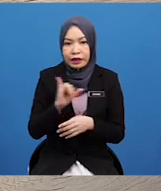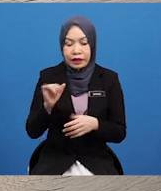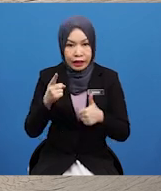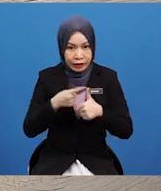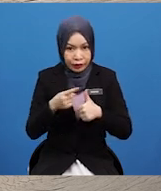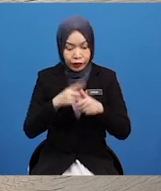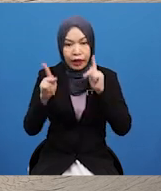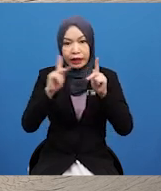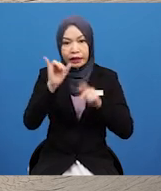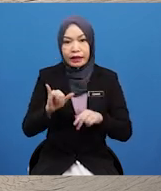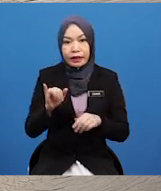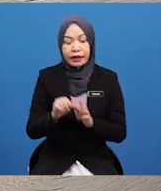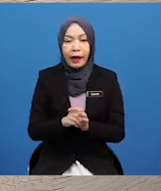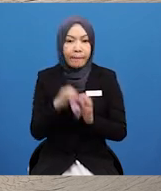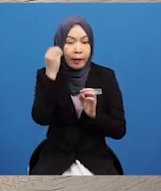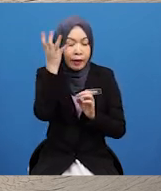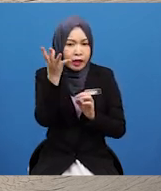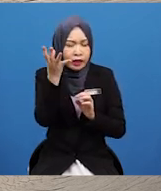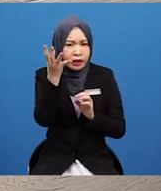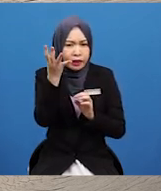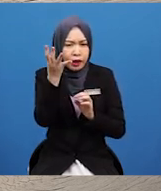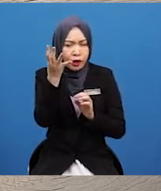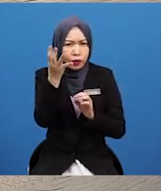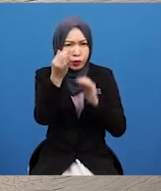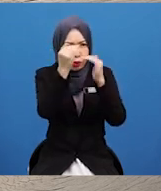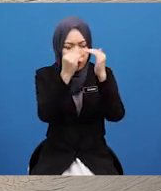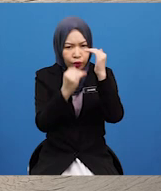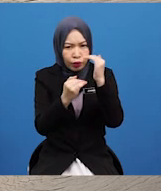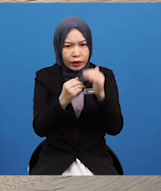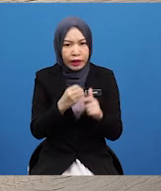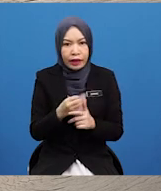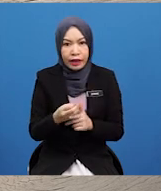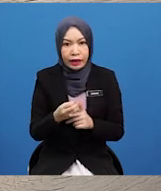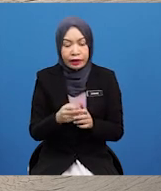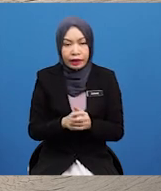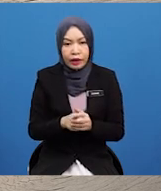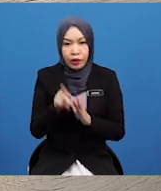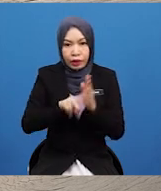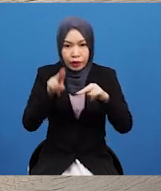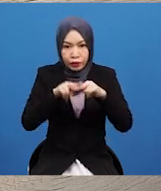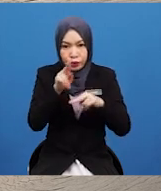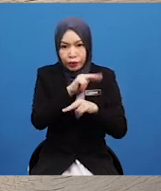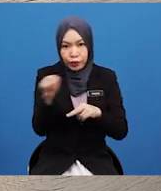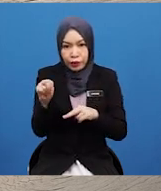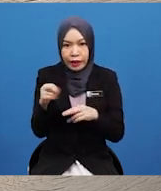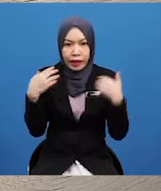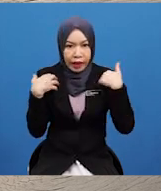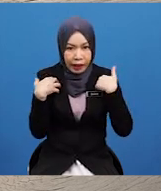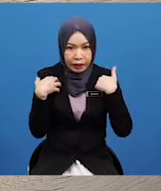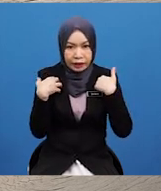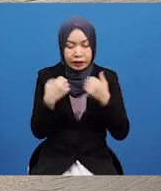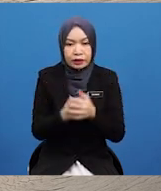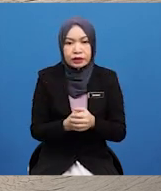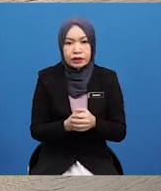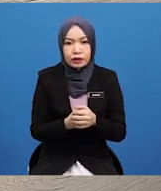yang menyatakan turutan atau giliran atau kedudukan. Kedua, terdiri daripada